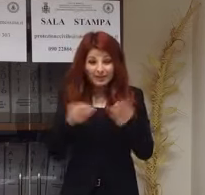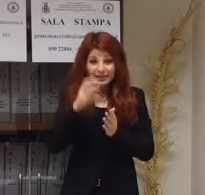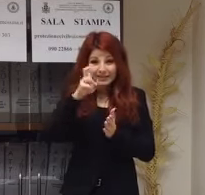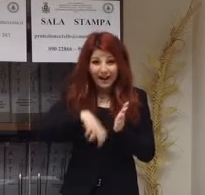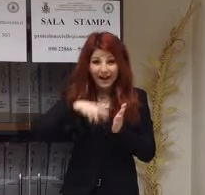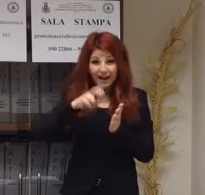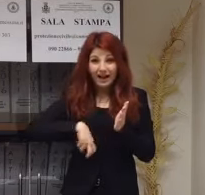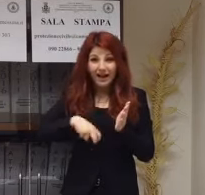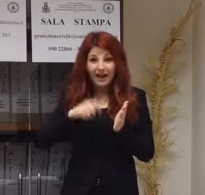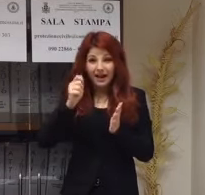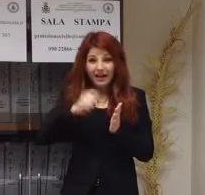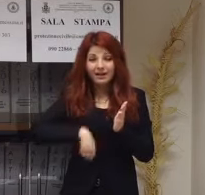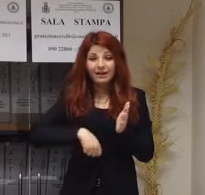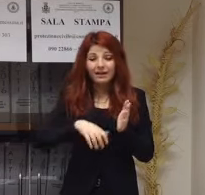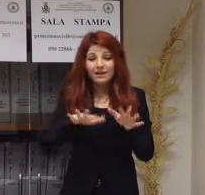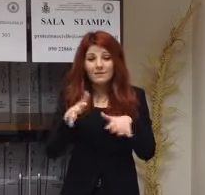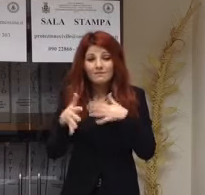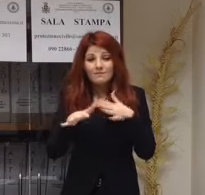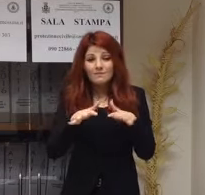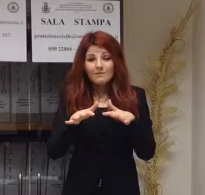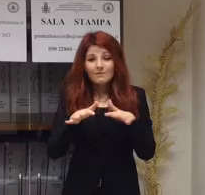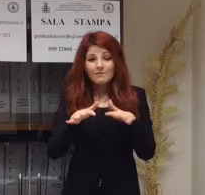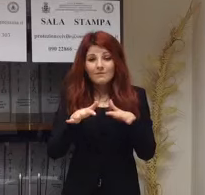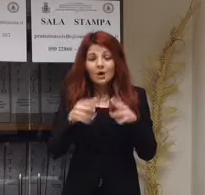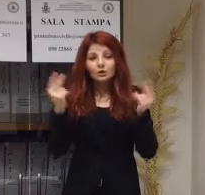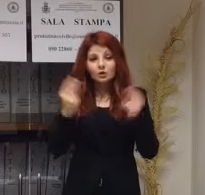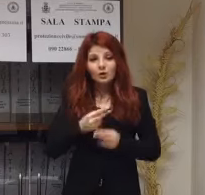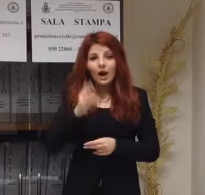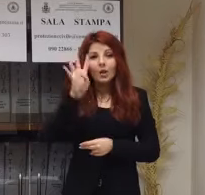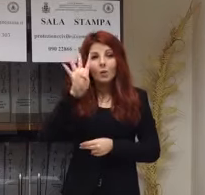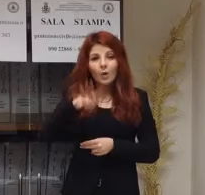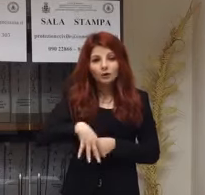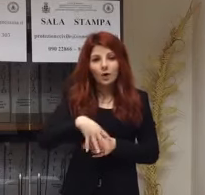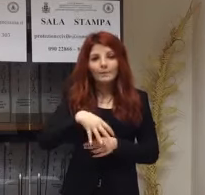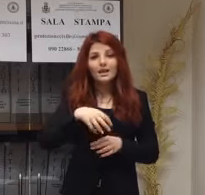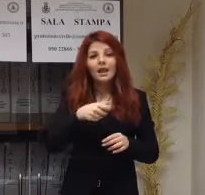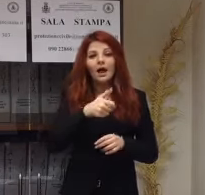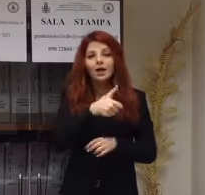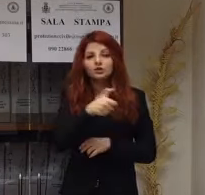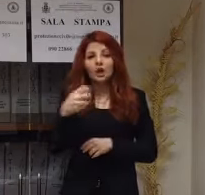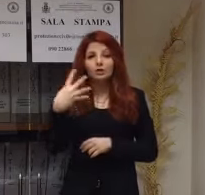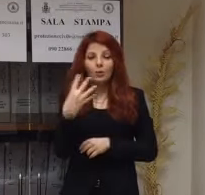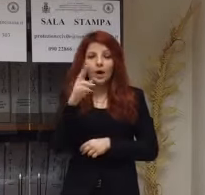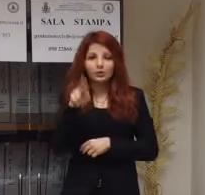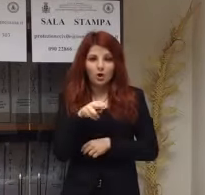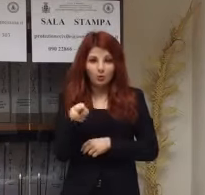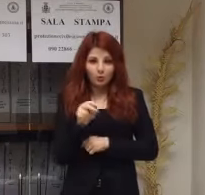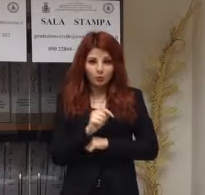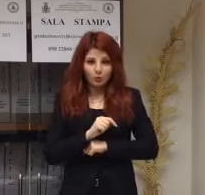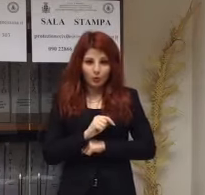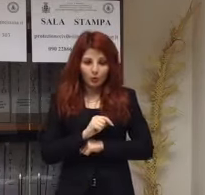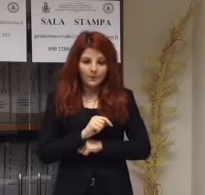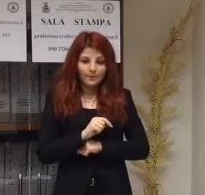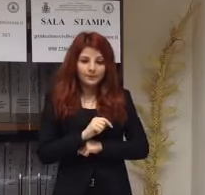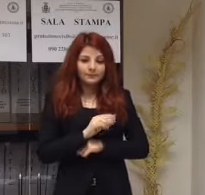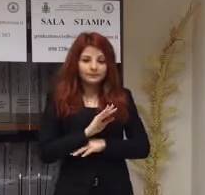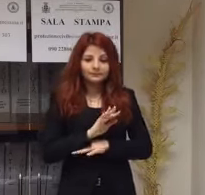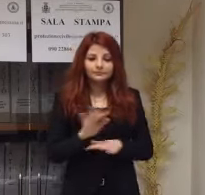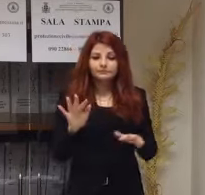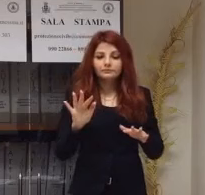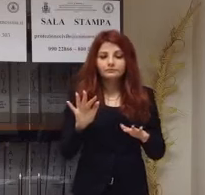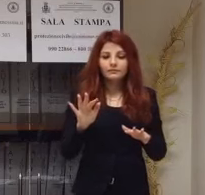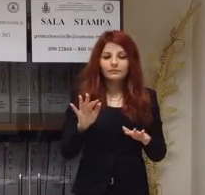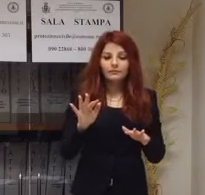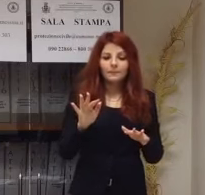delle sanzioni elevate è pari ad euro 4.104. Prima di dare lettura dei